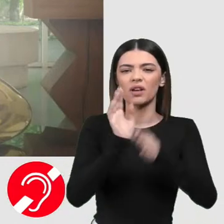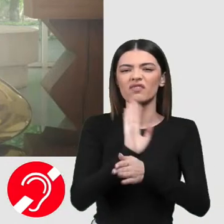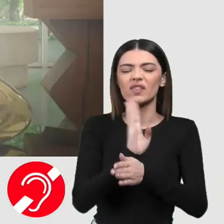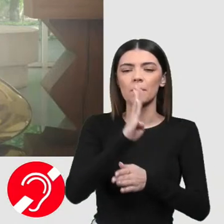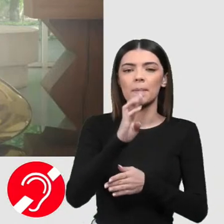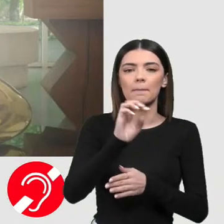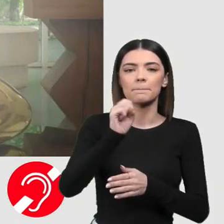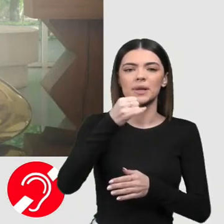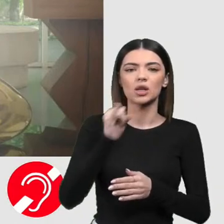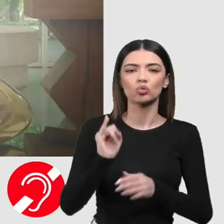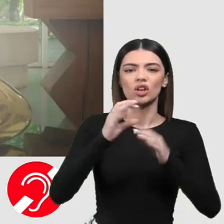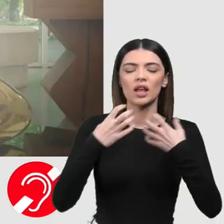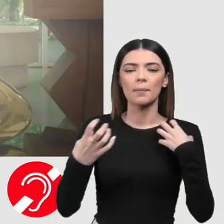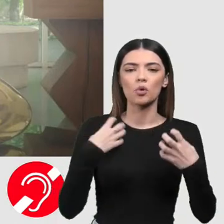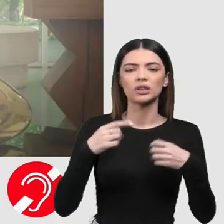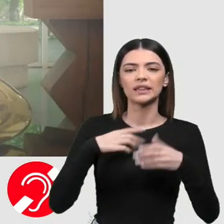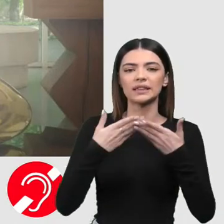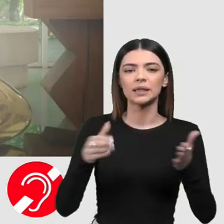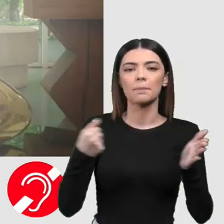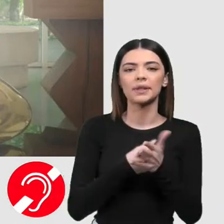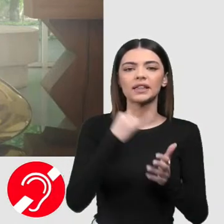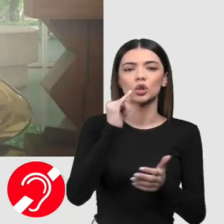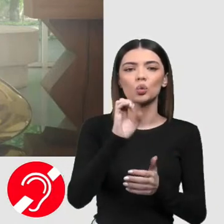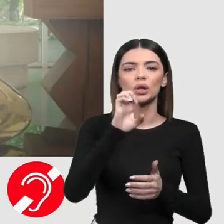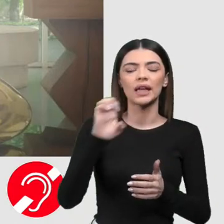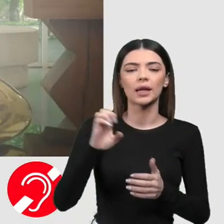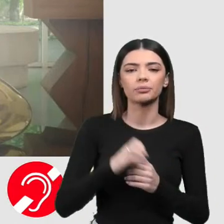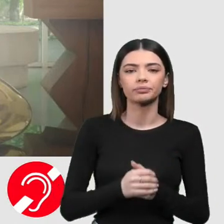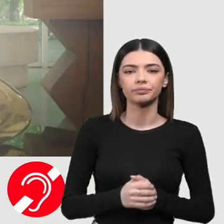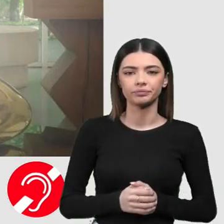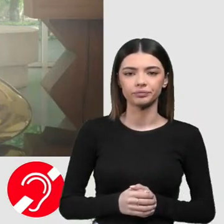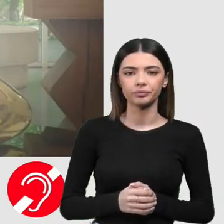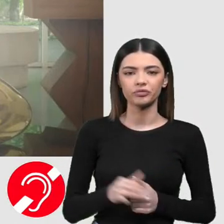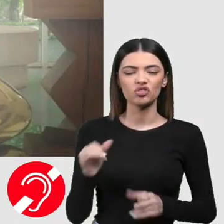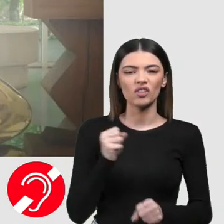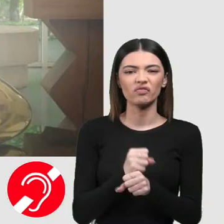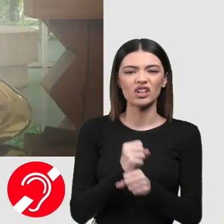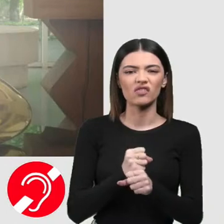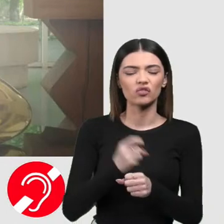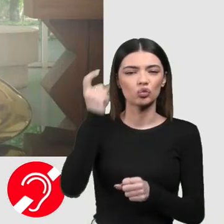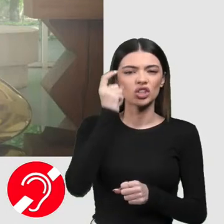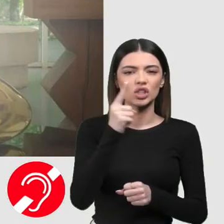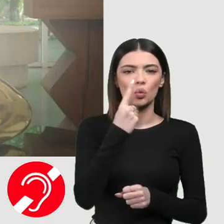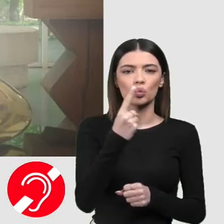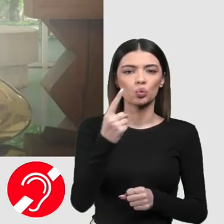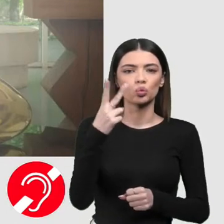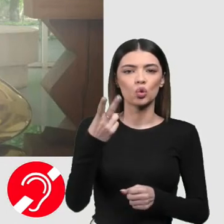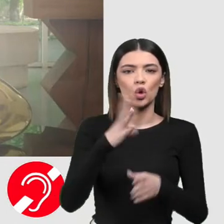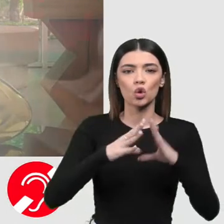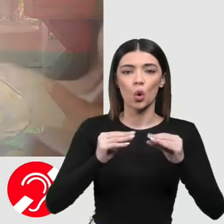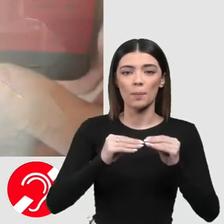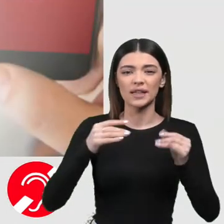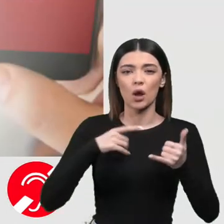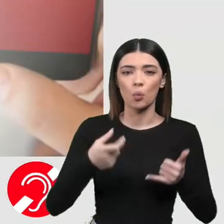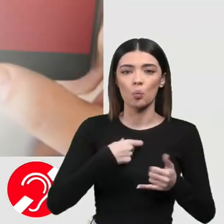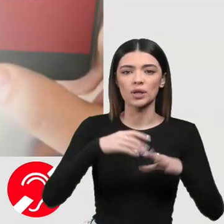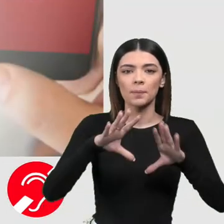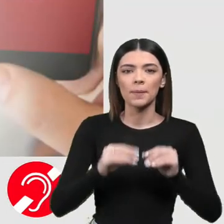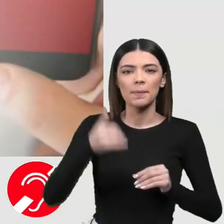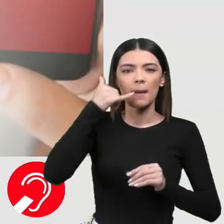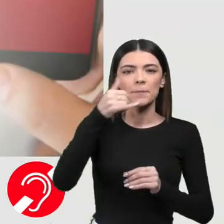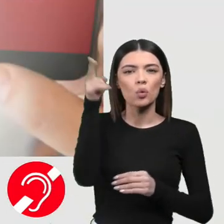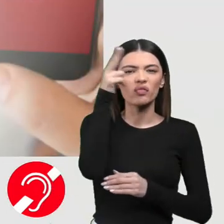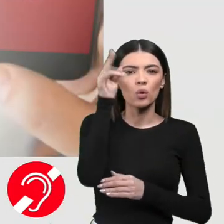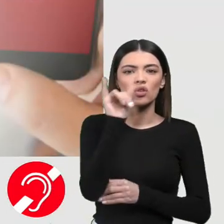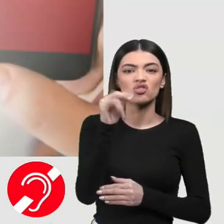și filme ale lui Brâncuș. Expoziția este deschisă până în iulie. Operatorii de la serviciul de urgență 112 din România o să poată